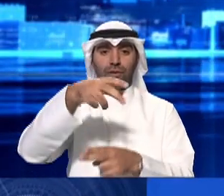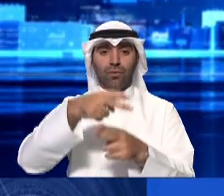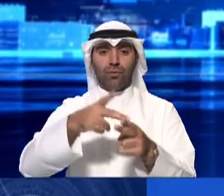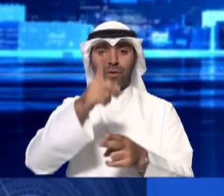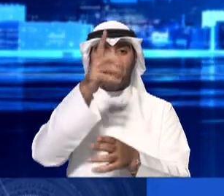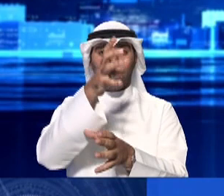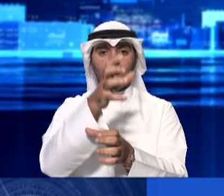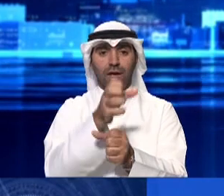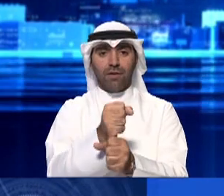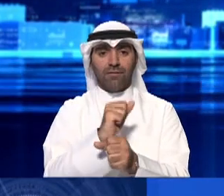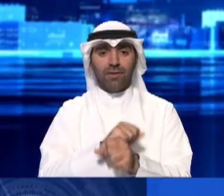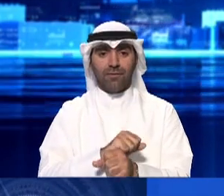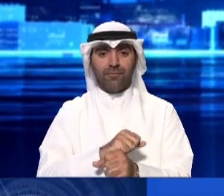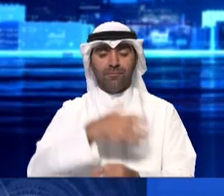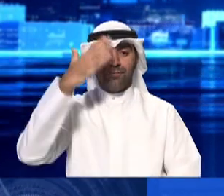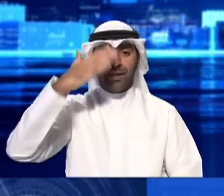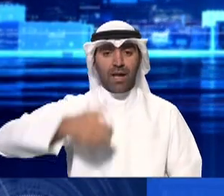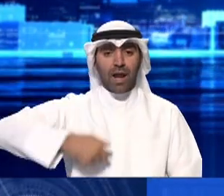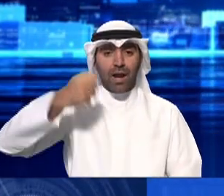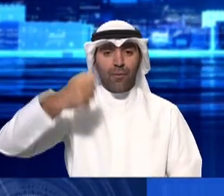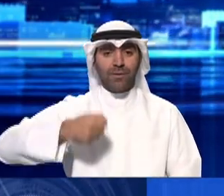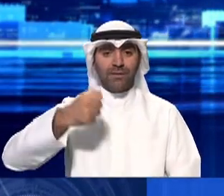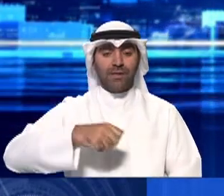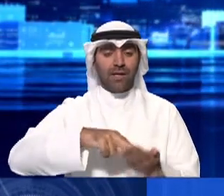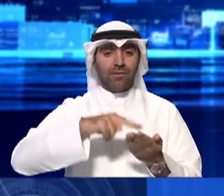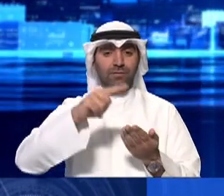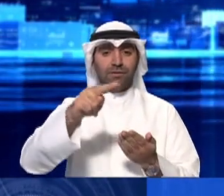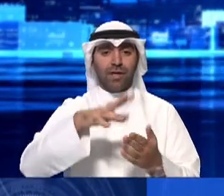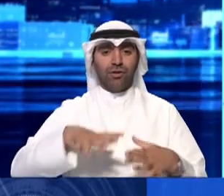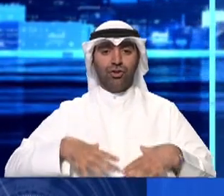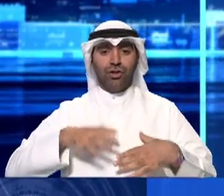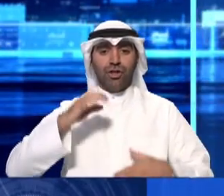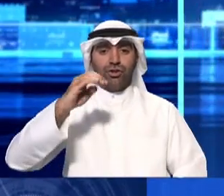الله ورعاكم. مع أطيب التمنيات، جابر المبارك الحمد الصباح.